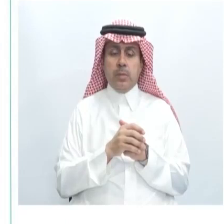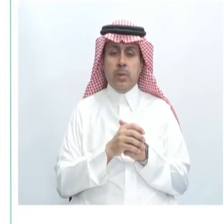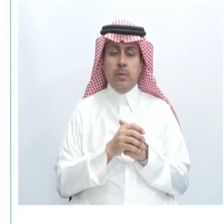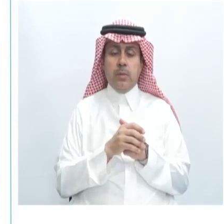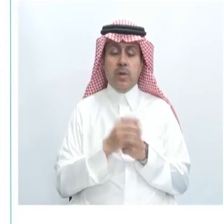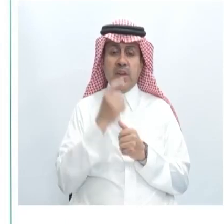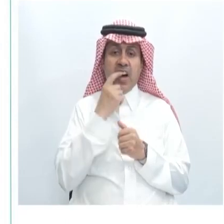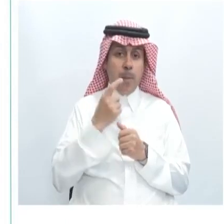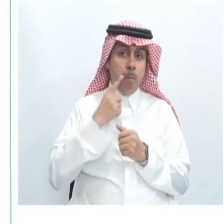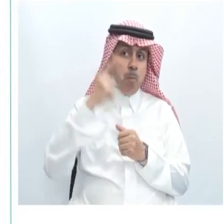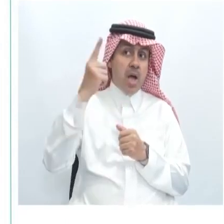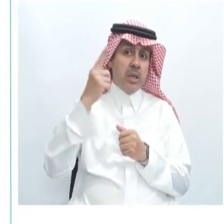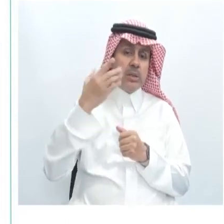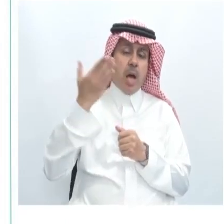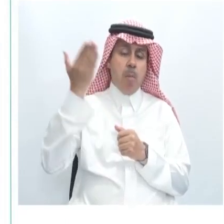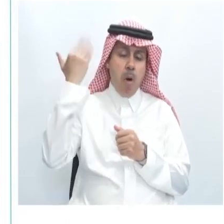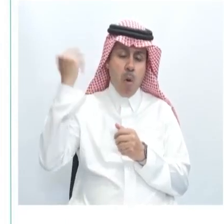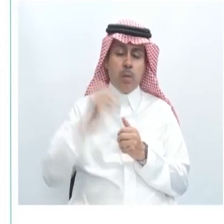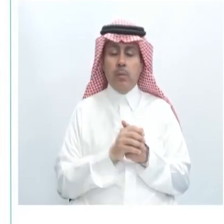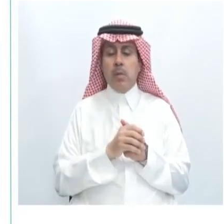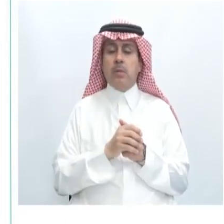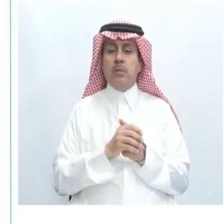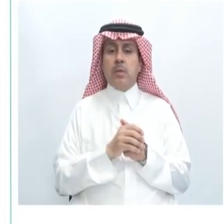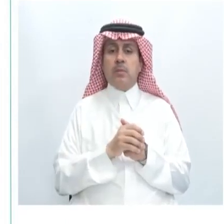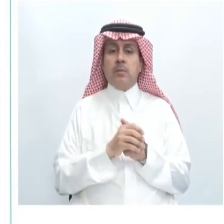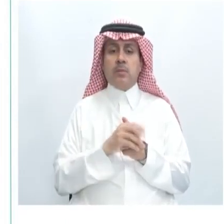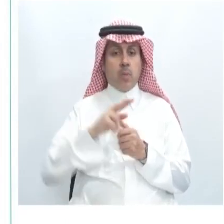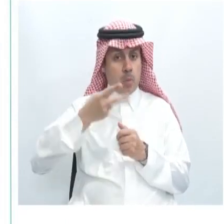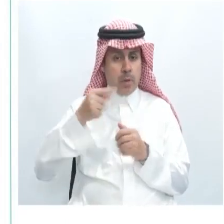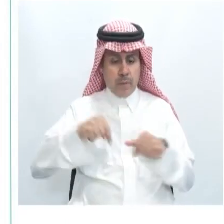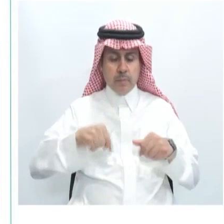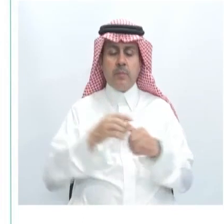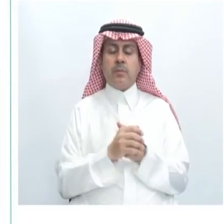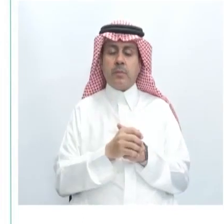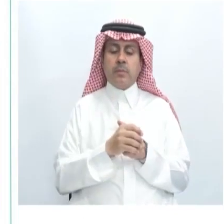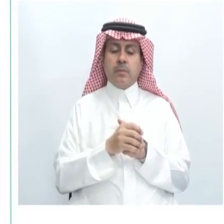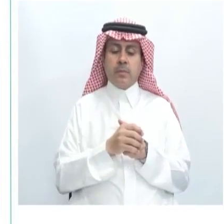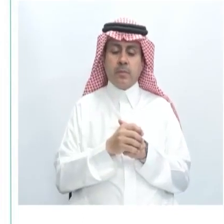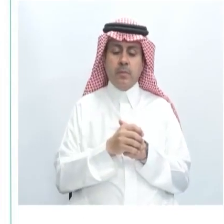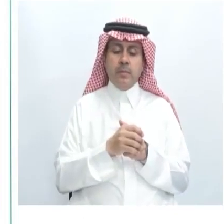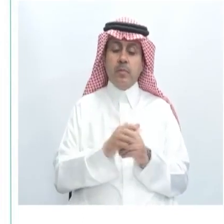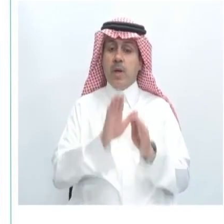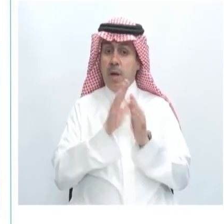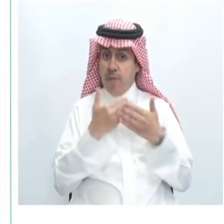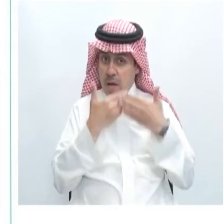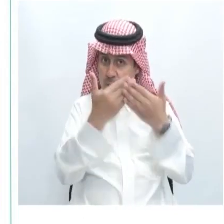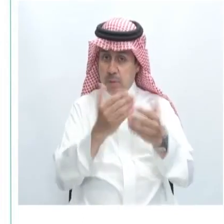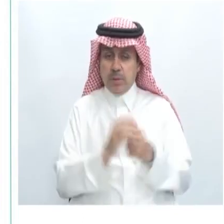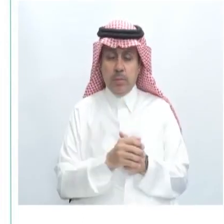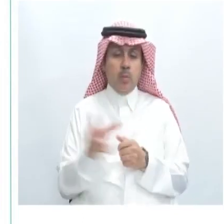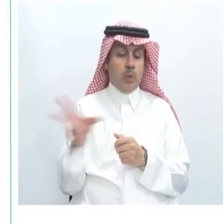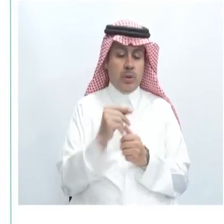قبل مئه عام قد يكون الامر مختلف جدا عن الوضع الحالي في التسويق في الخدمات في تقديمها في